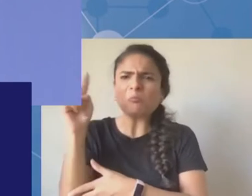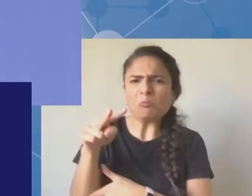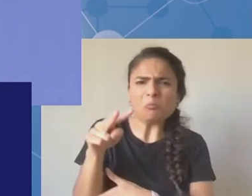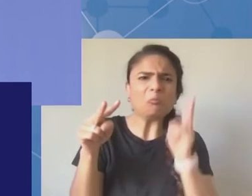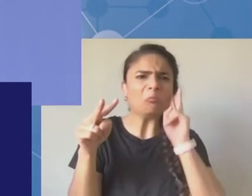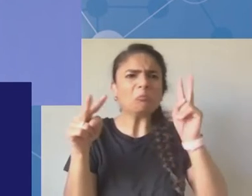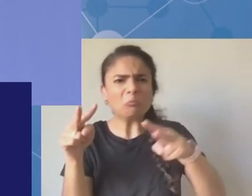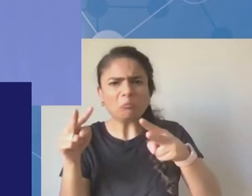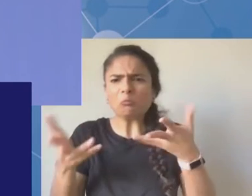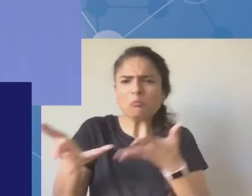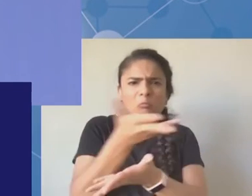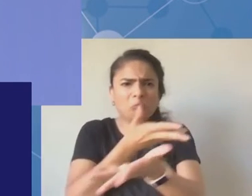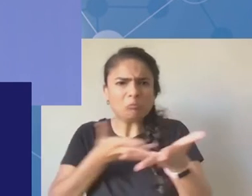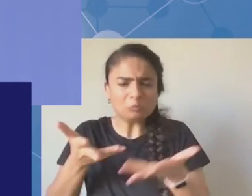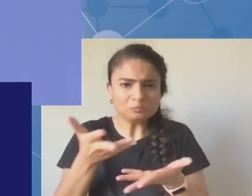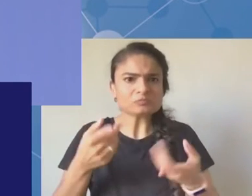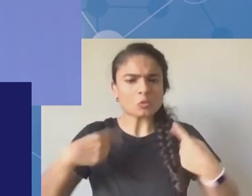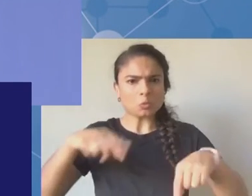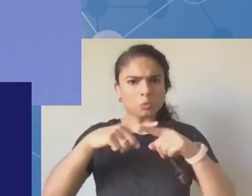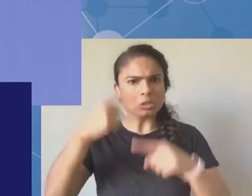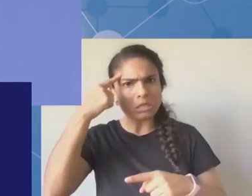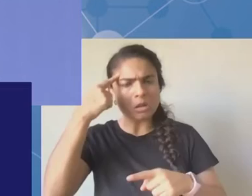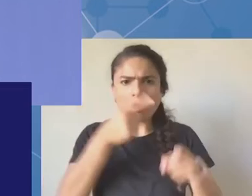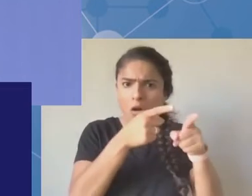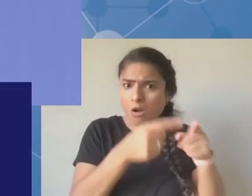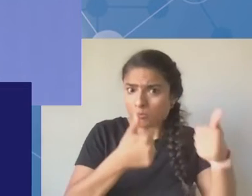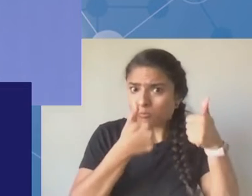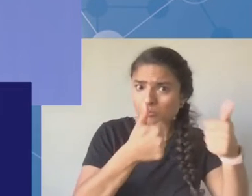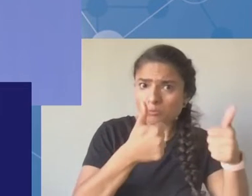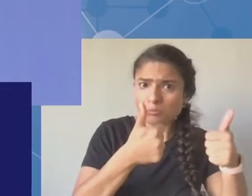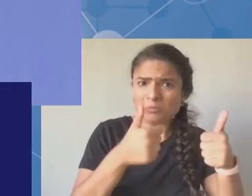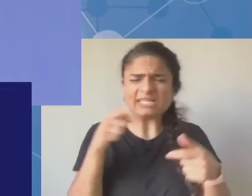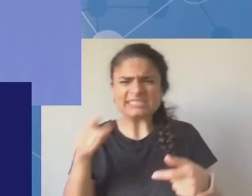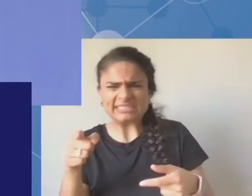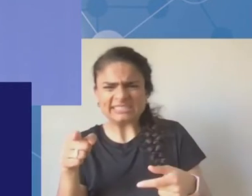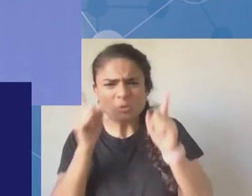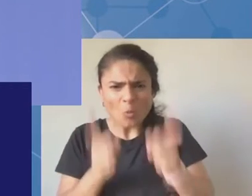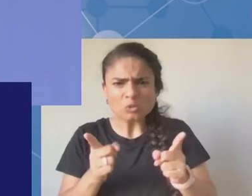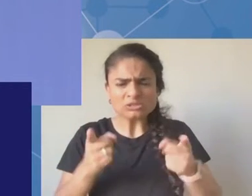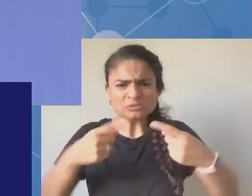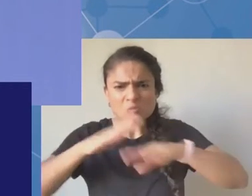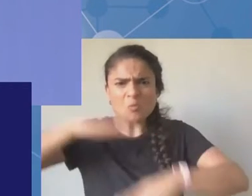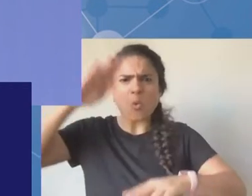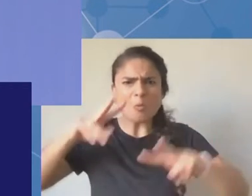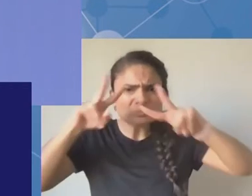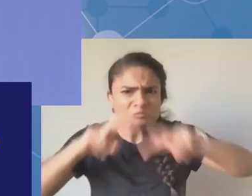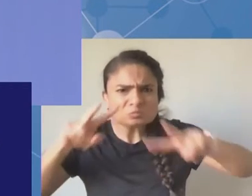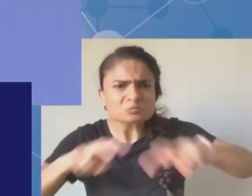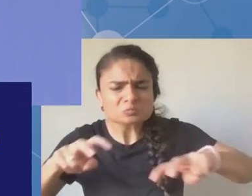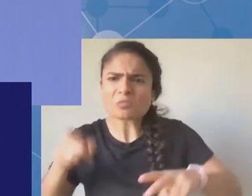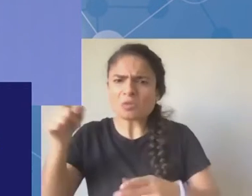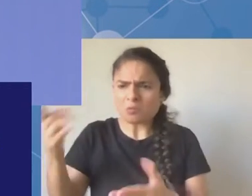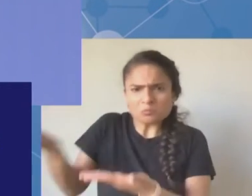рекомендовали на будущее. Просьба пользоваться микрофонами. В зале микрофоны, три микрофона.